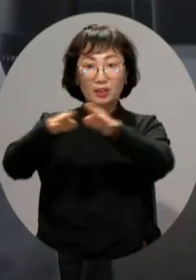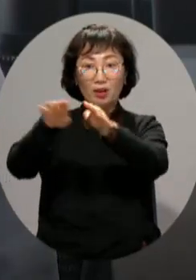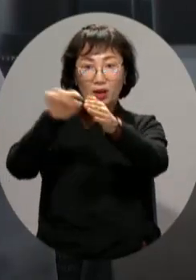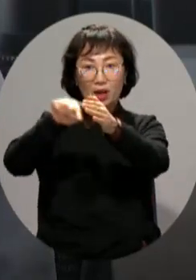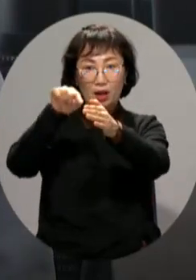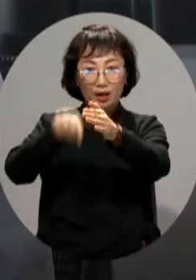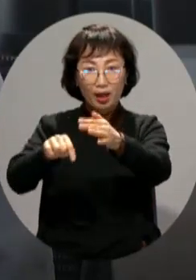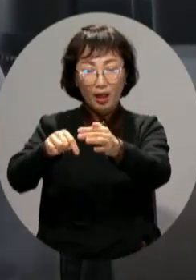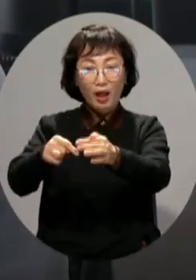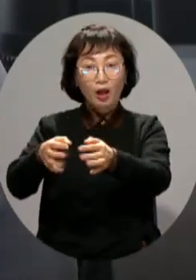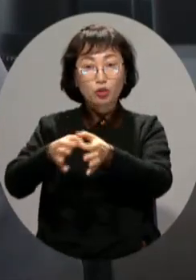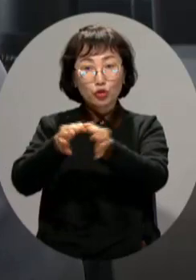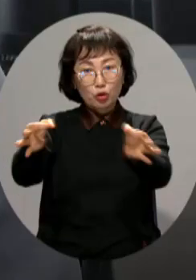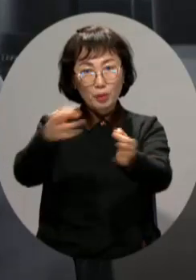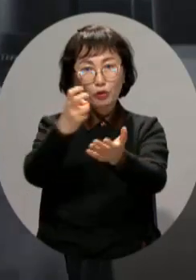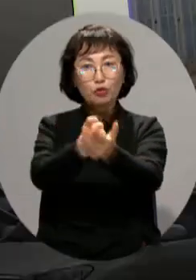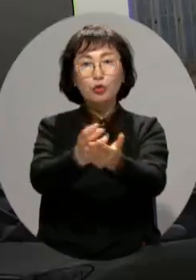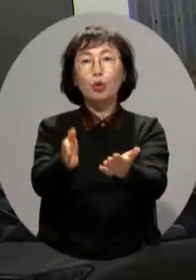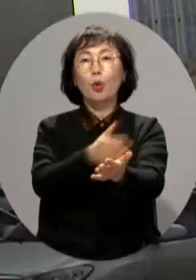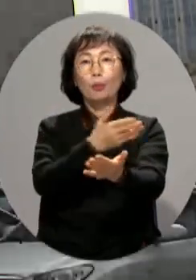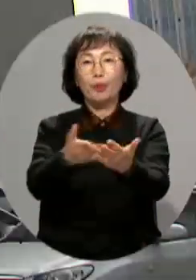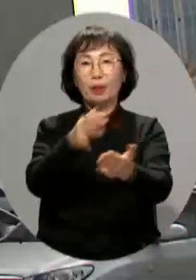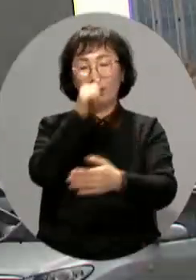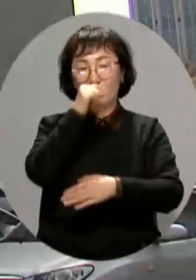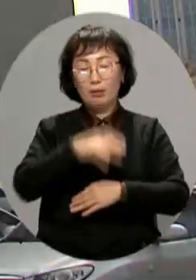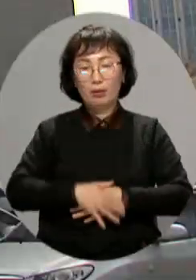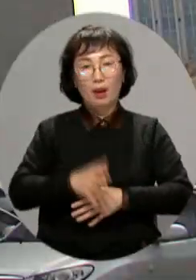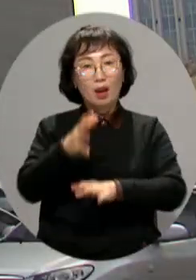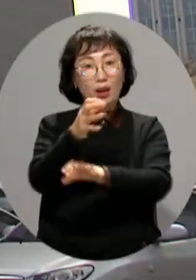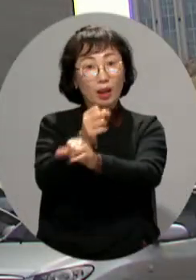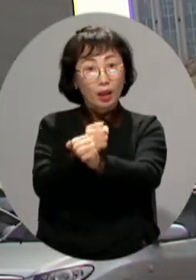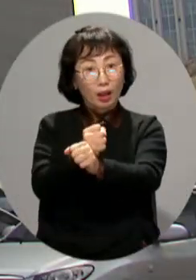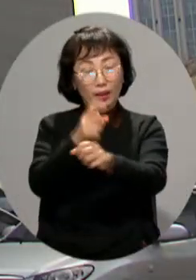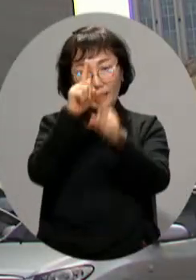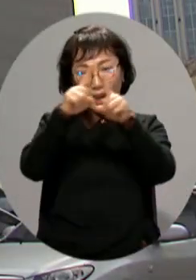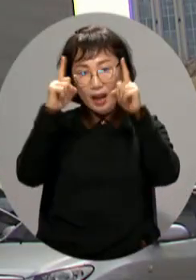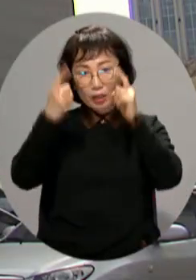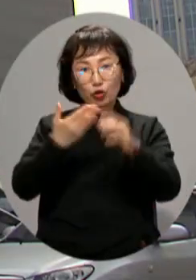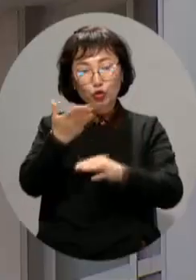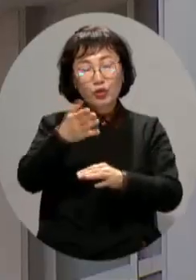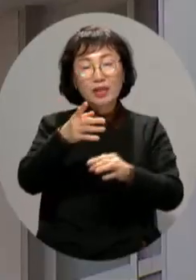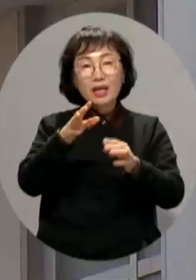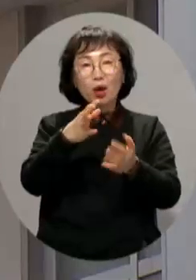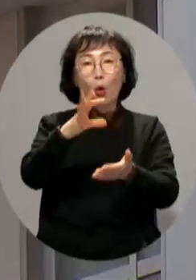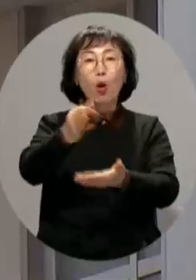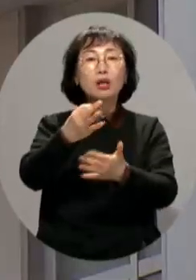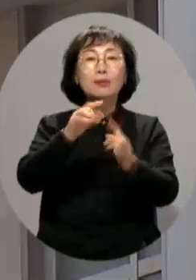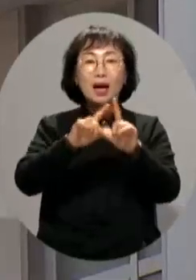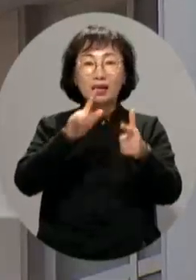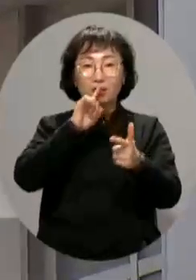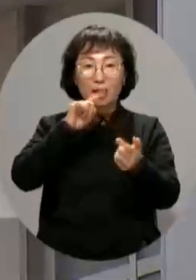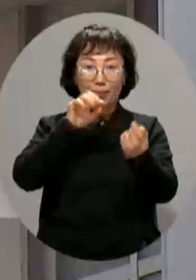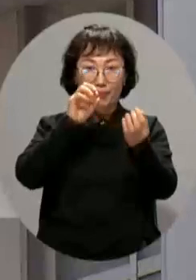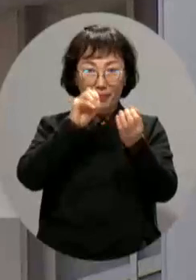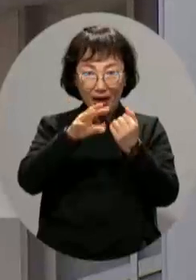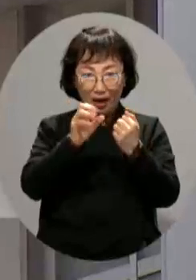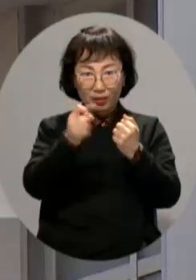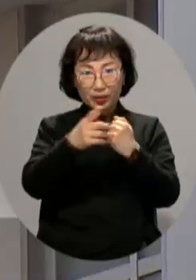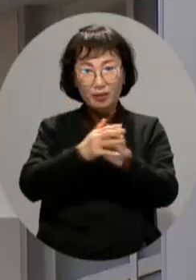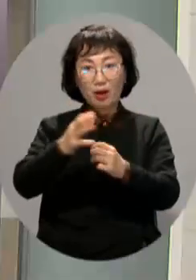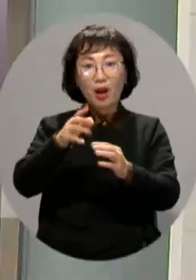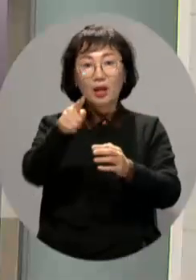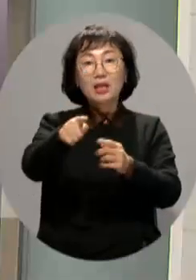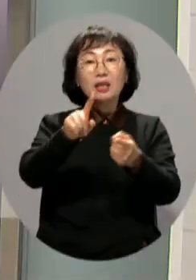산단의 지급할 규정은 없다 대학이줄 임금이 아니라고 맞선 책임자 대신 새 산학협력단